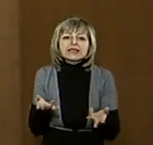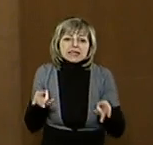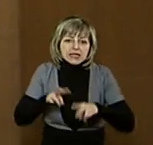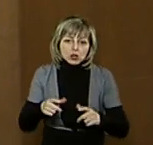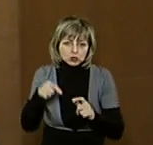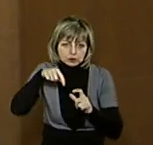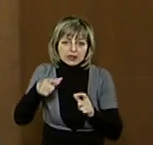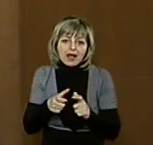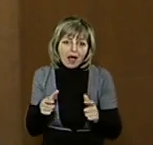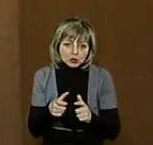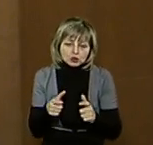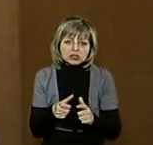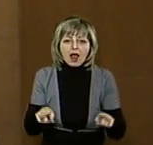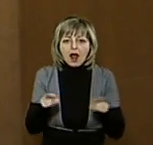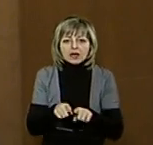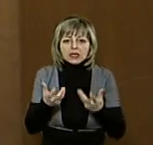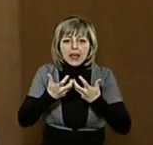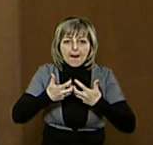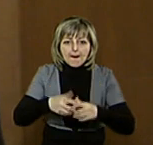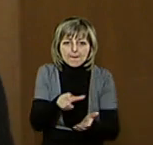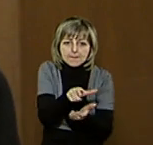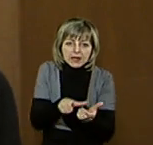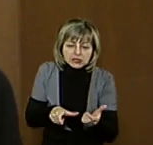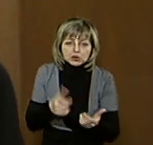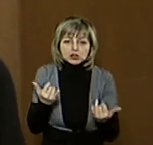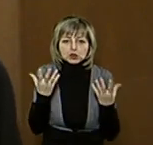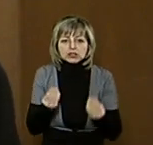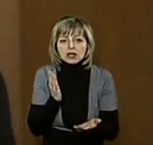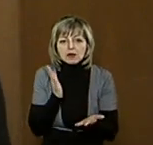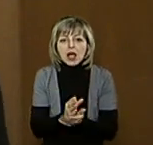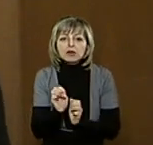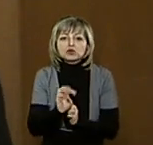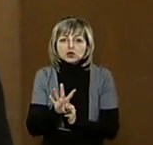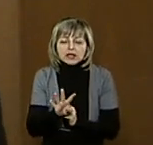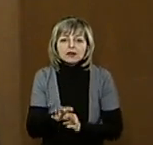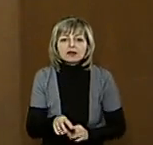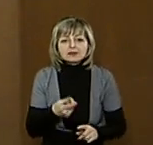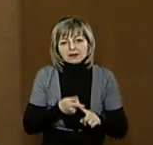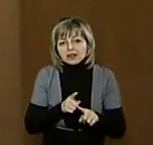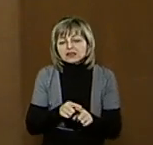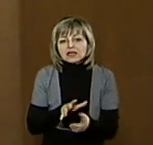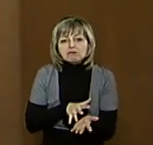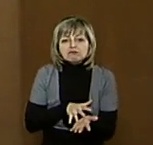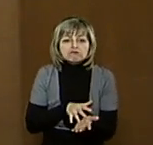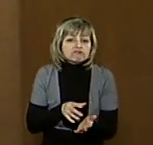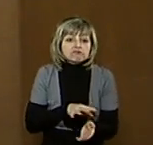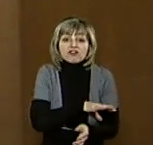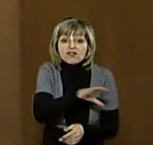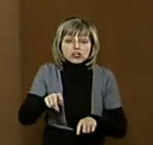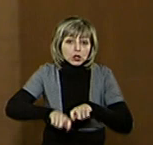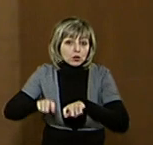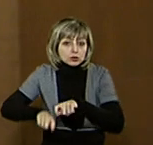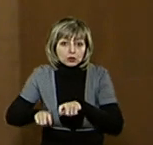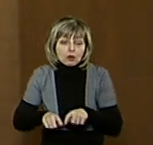картці. От. А таких пристроїв ми на сьогоднішній день, я вже казав, маємо 14. Ними охватить весь контроль для того,